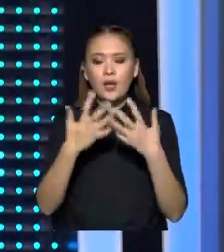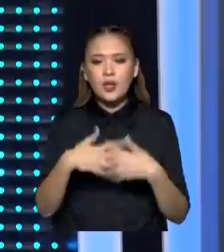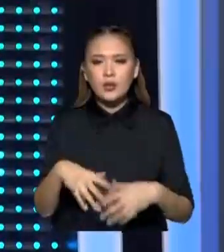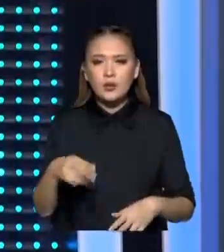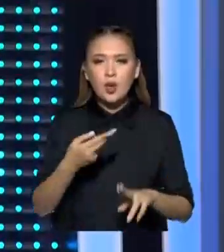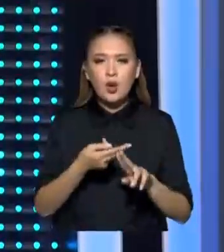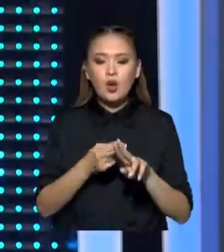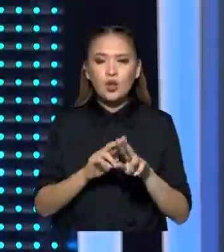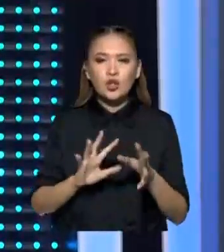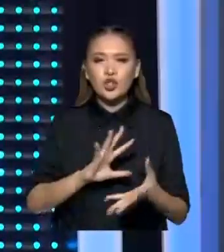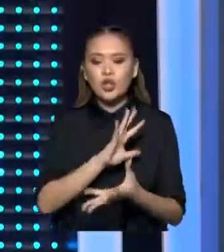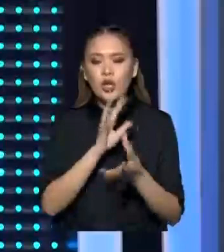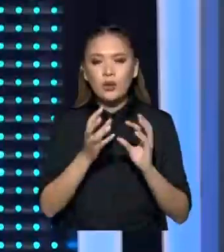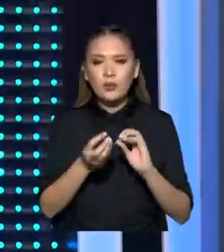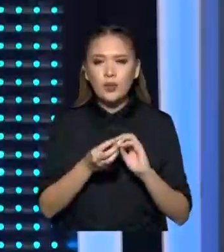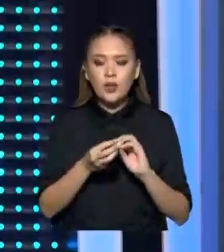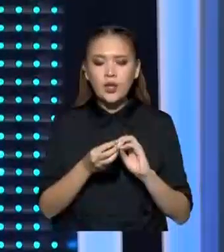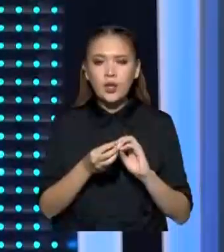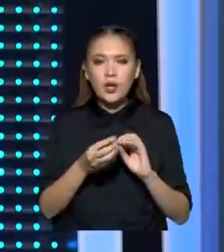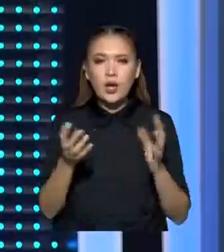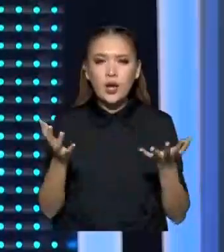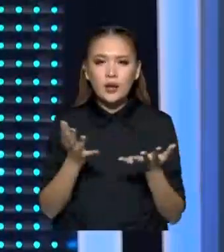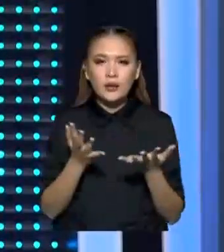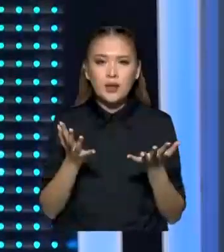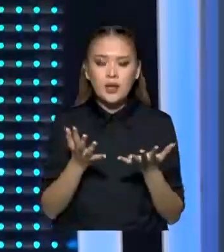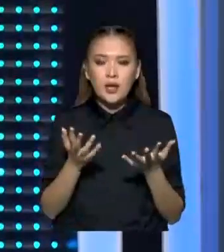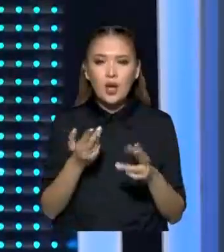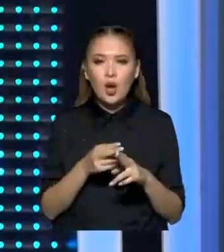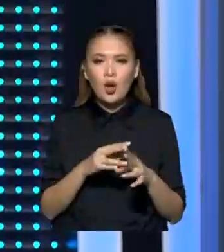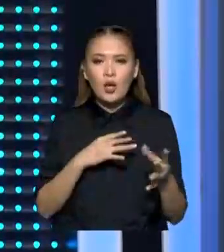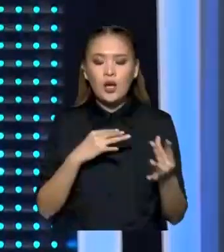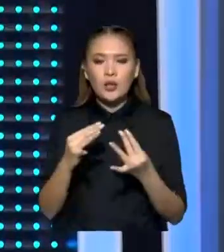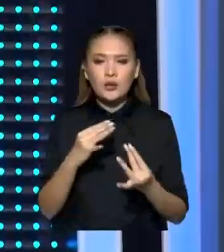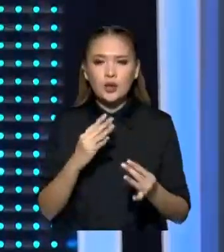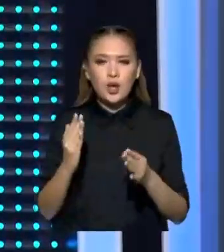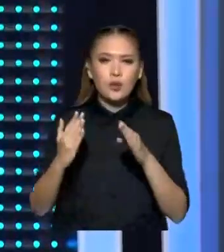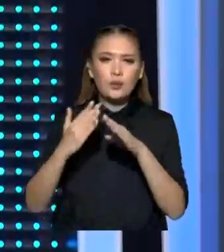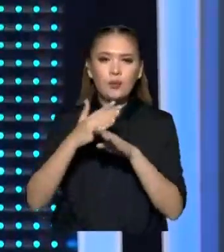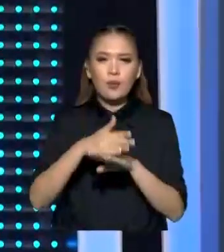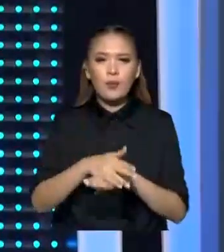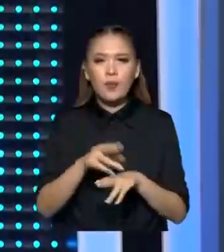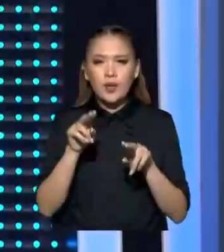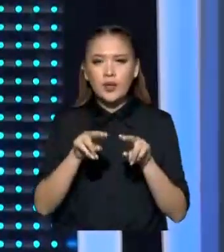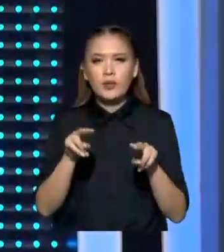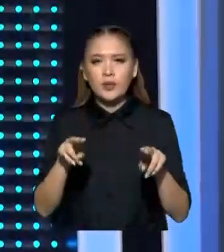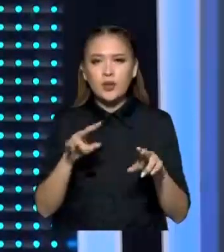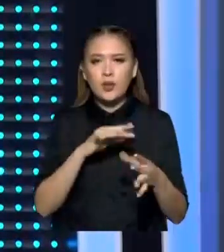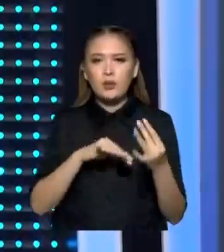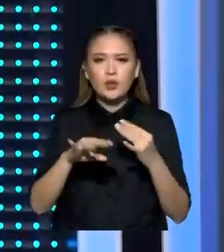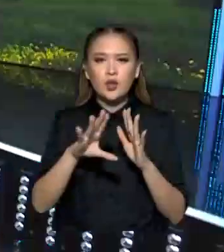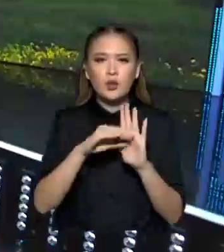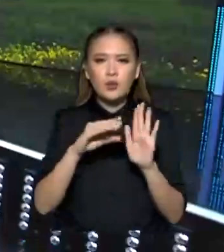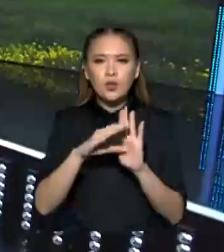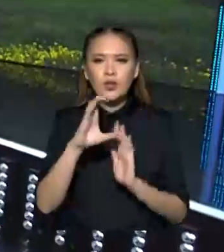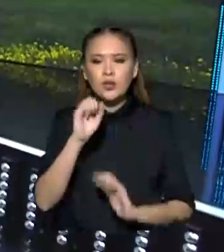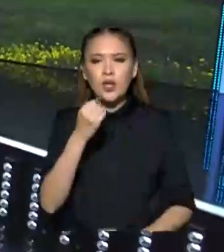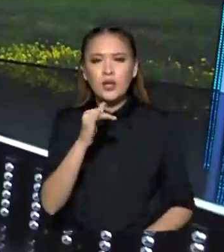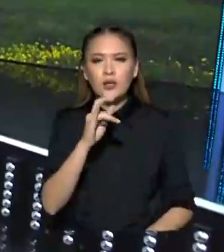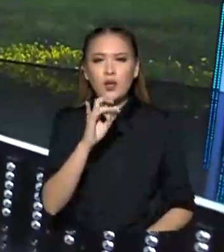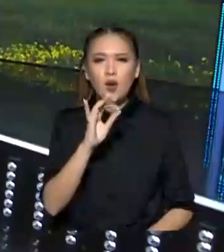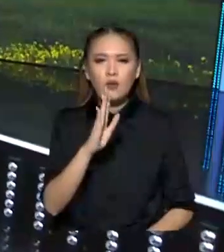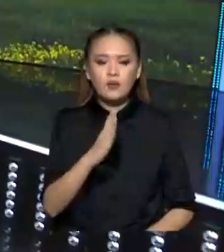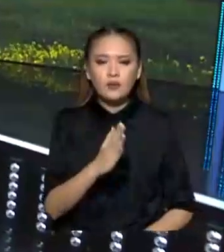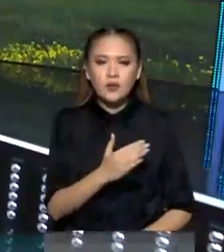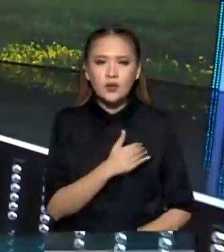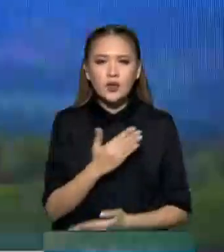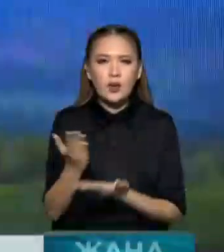жалпы қалай жүзеге асырылып жатыр деген мәселені талқылау үшін біз студиямызға парламент мәжілісінің депутаты Ерлан Саиров мырзаны